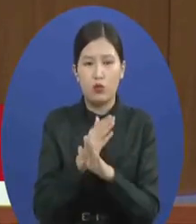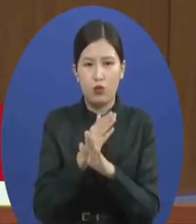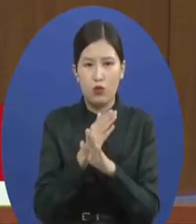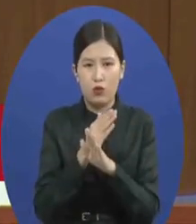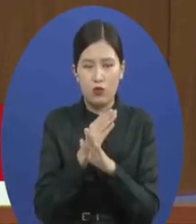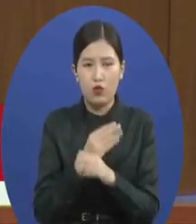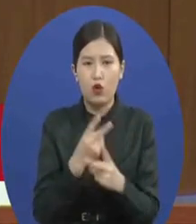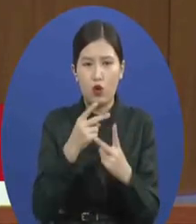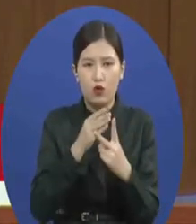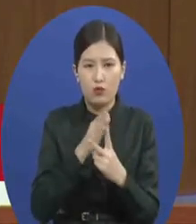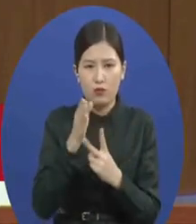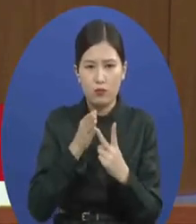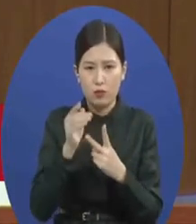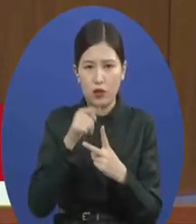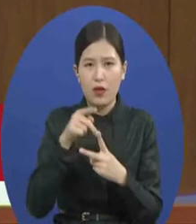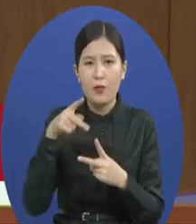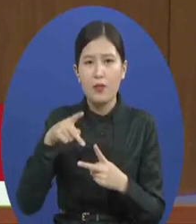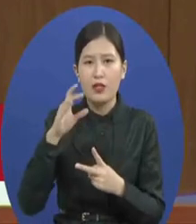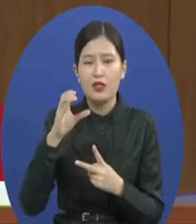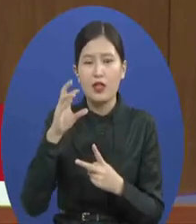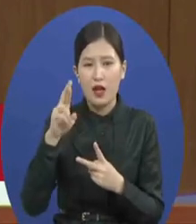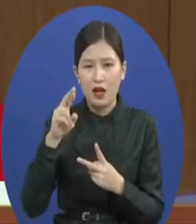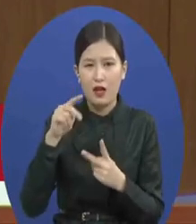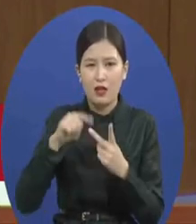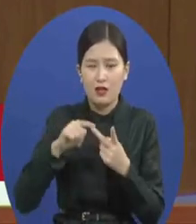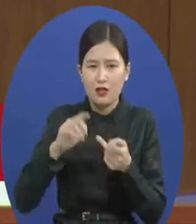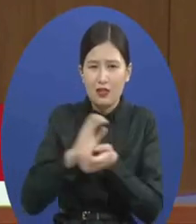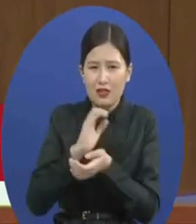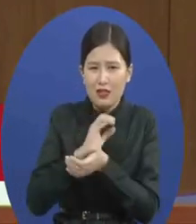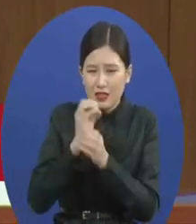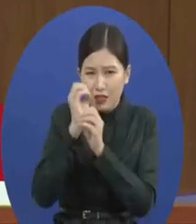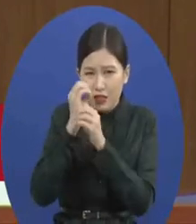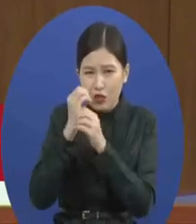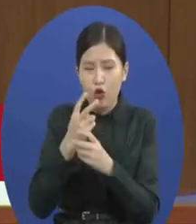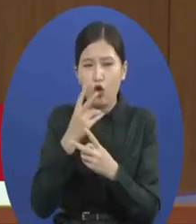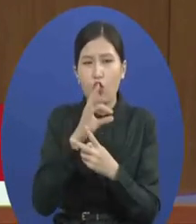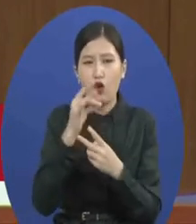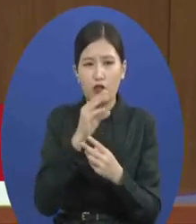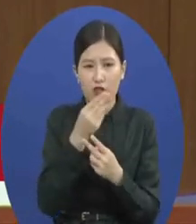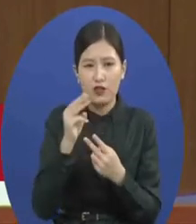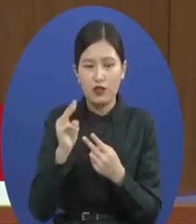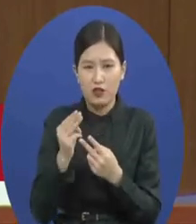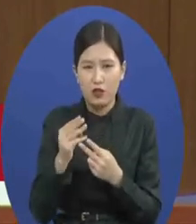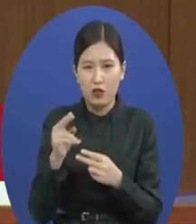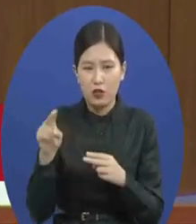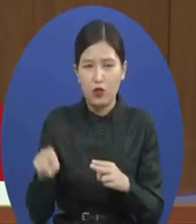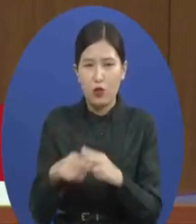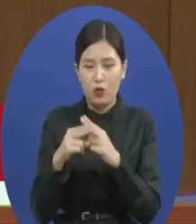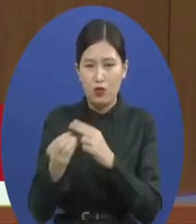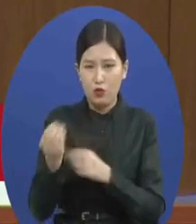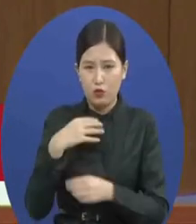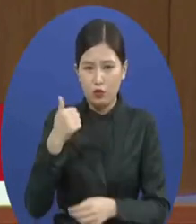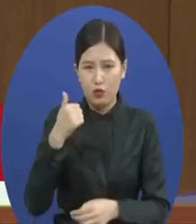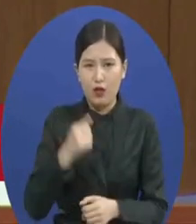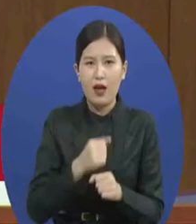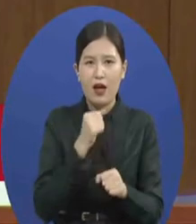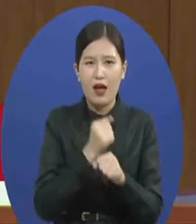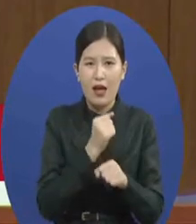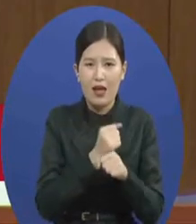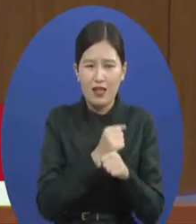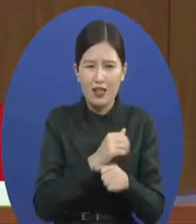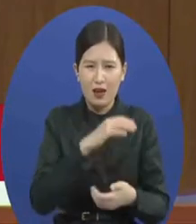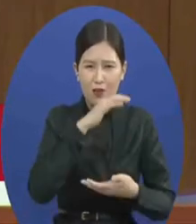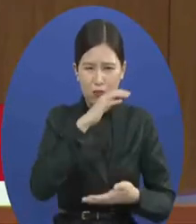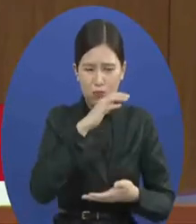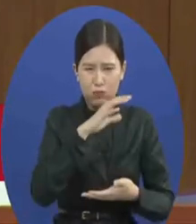төрөвчлсөн онцлогоор хийж хэрэгжүүлж дүн бангийн гаргасан байна. Энэ их ажлын үр дүнд